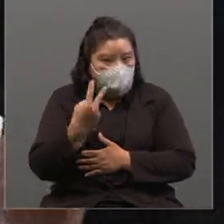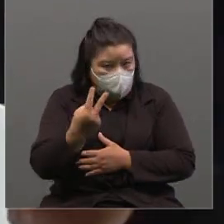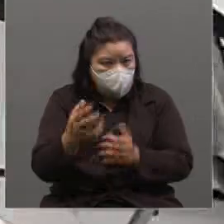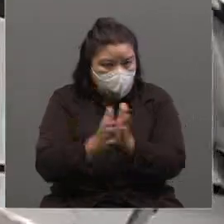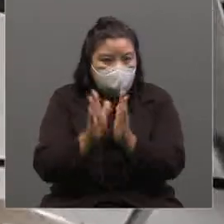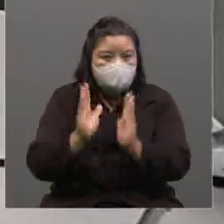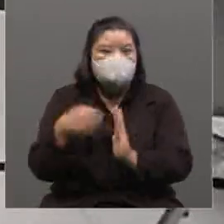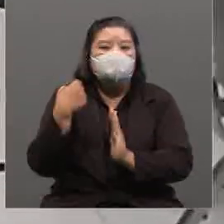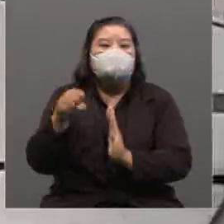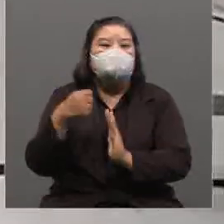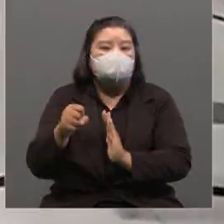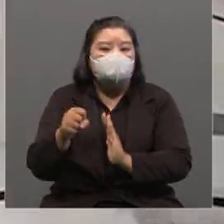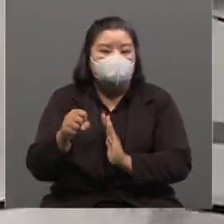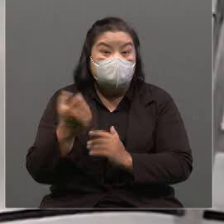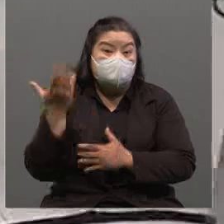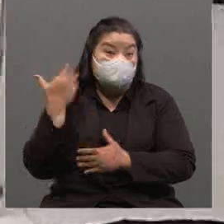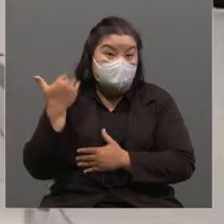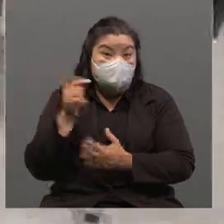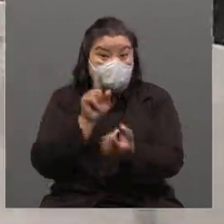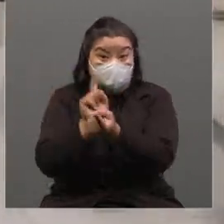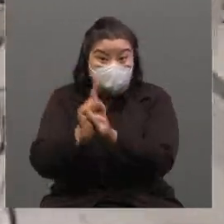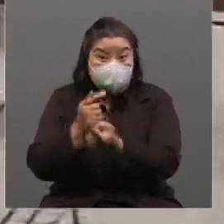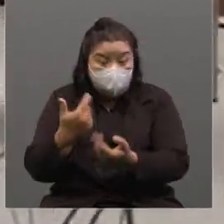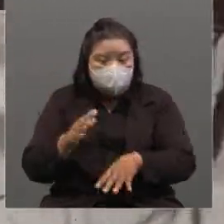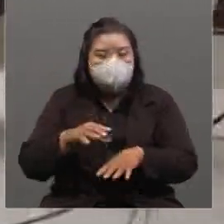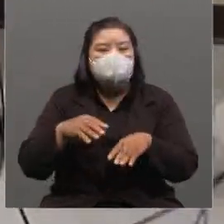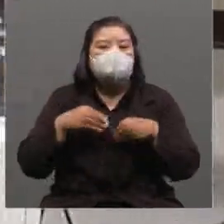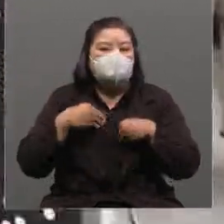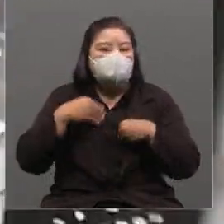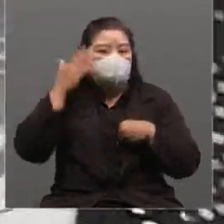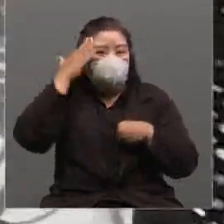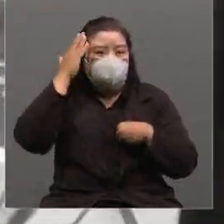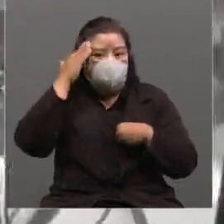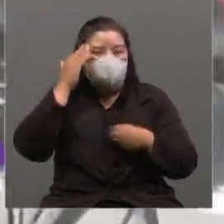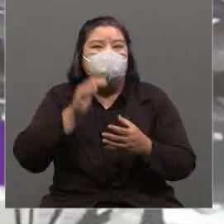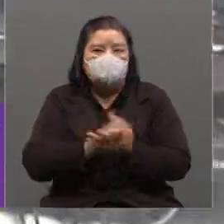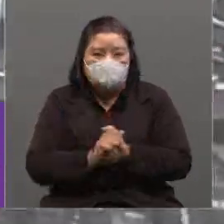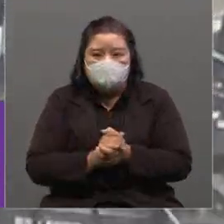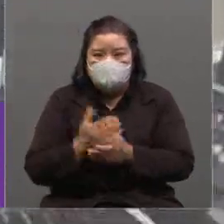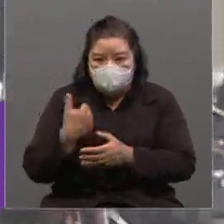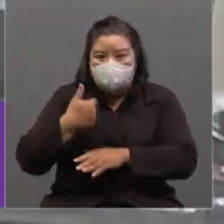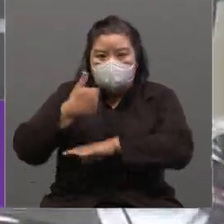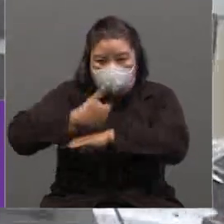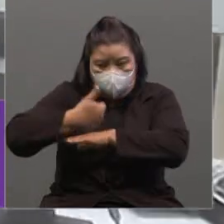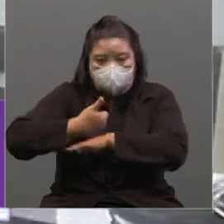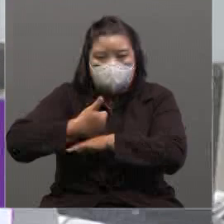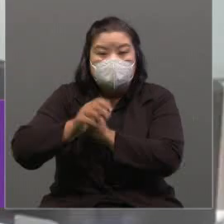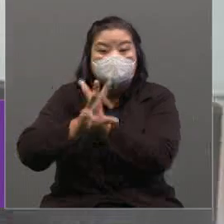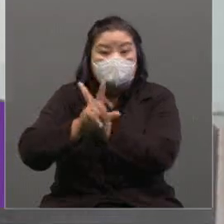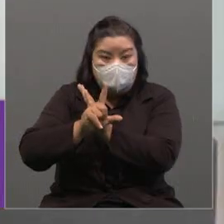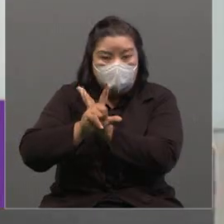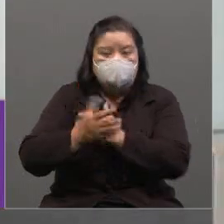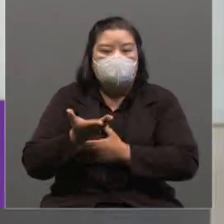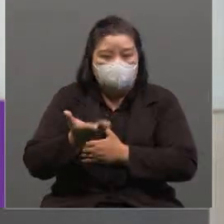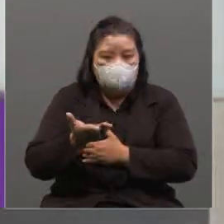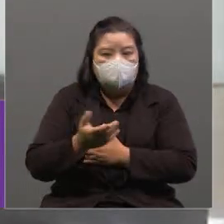ารับทราบข้อกล่าวหาก็มีการแจ้งข้อกล่าวหาไปทั้งหมดแล้วเช่นกันนะคะอย่างทางอดีตผู้บังคับการตำรวจภูธรชลบุรีเนี่ยก็ขอทำค